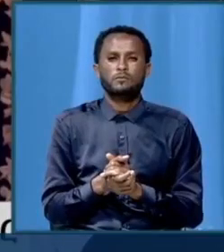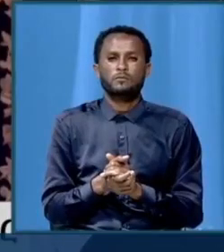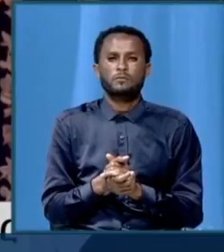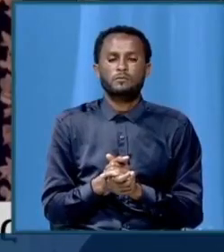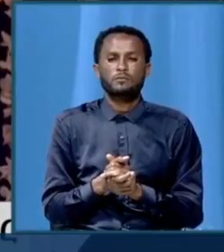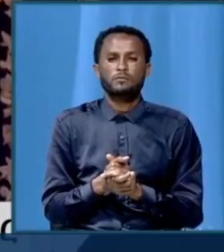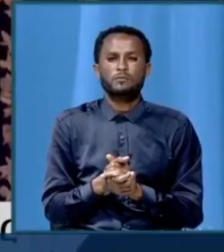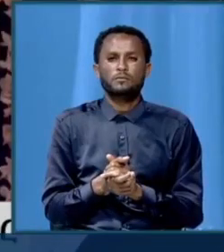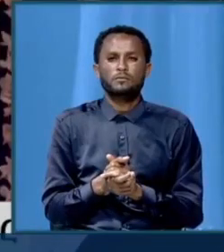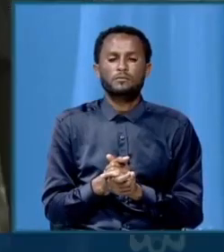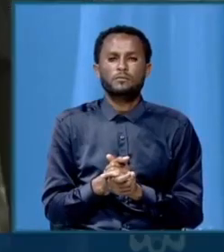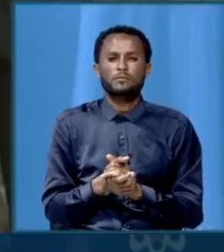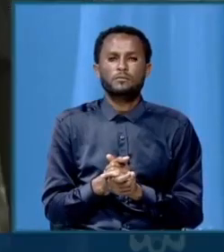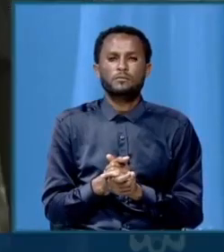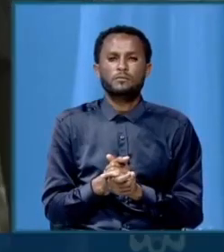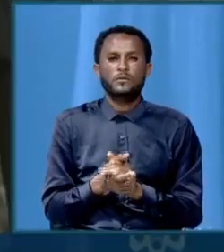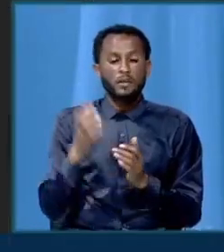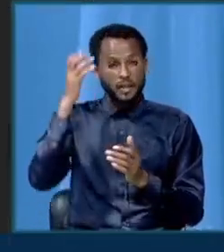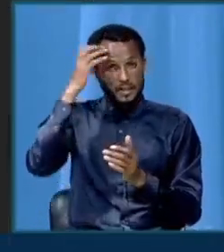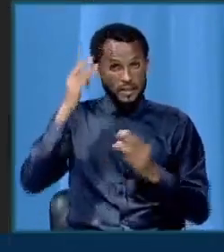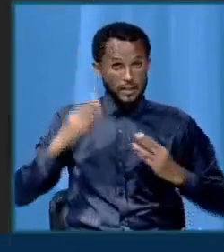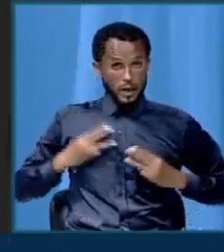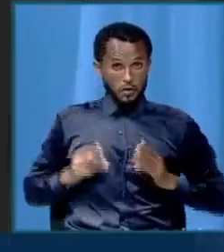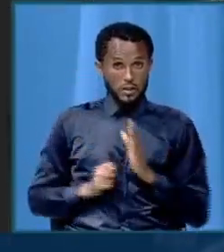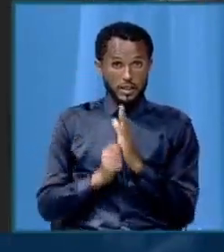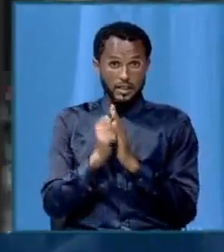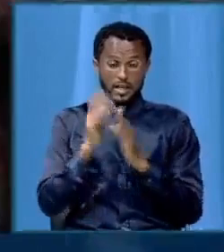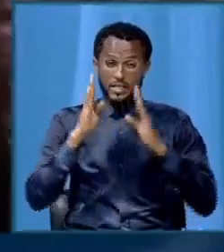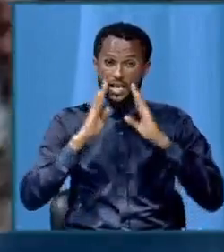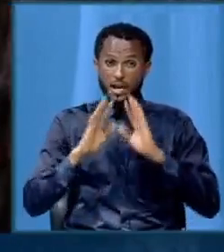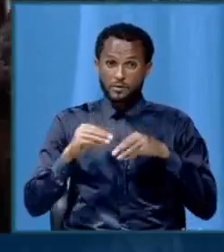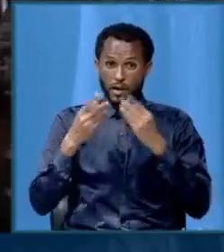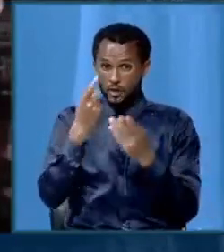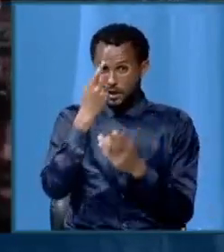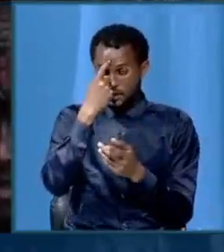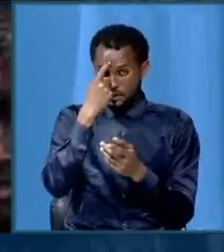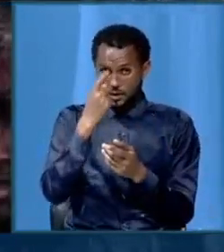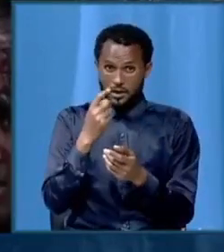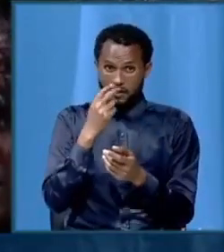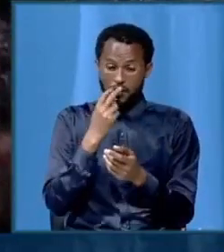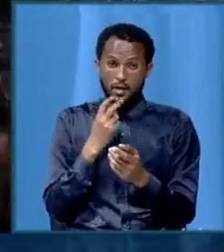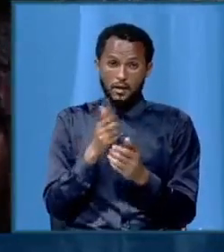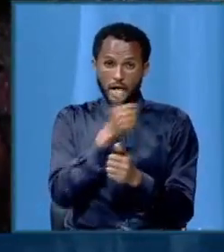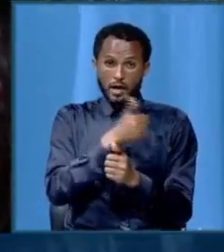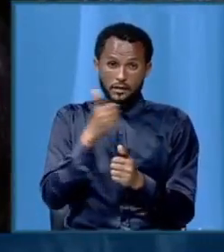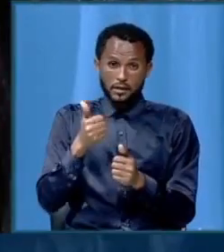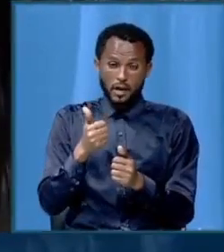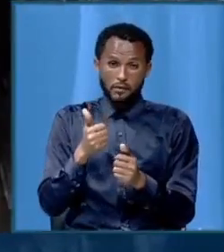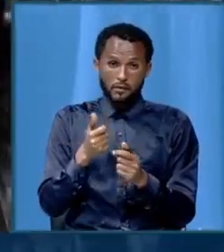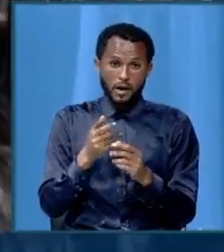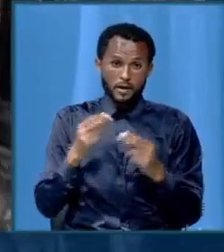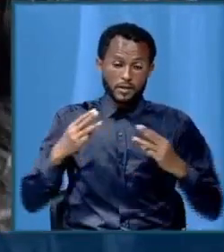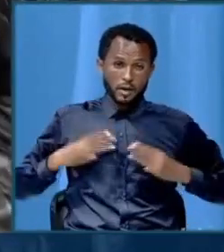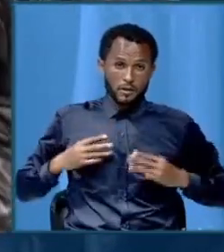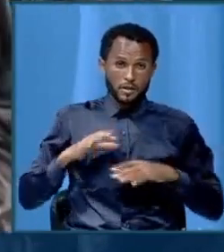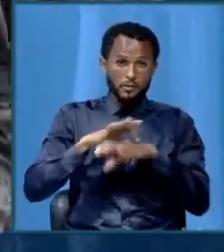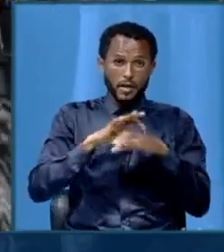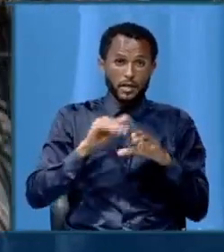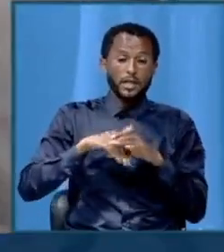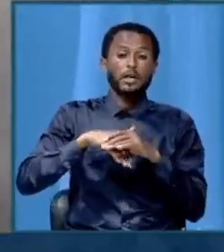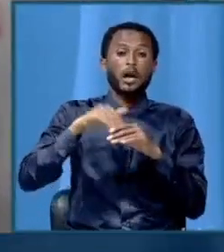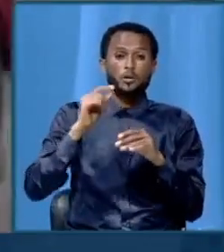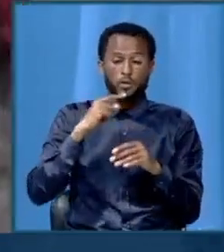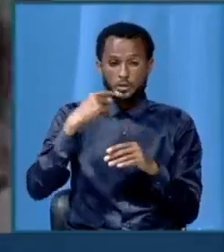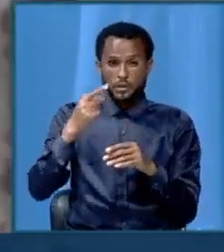ኣቅማችን ኣይፈቅድላች። መንግስትን ሰራዊትን ትግራይ ንሰላም ዝሃቦ ዕድል ካብ ኣፍ ደገ ኣዲስ ኣበባ ሰራዊት ትግራይ ዝሓዘ መሬት ክለቅቕ ኣለዎ